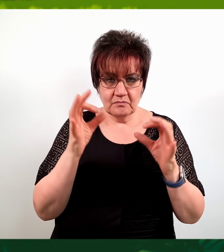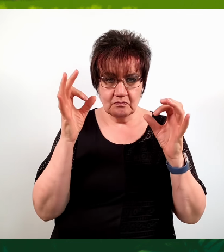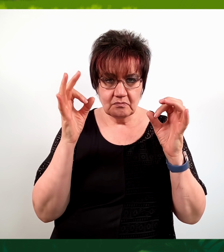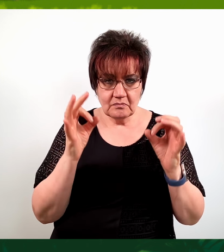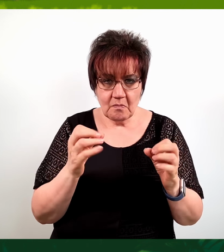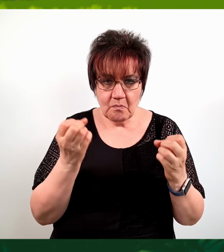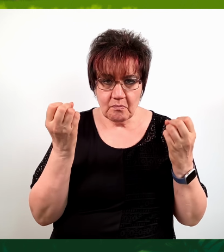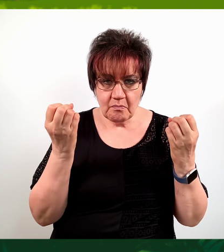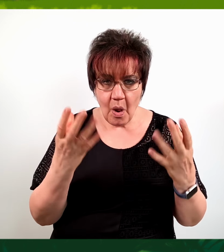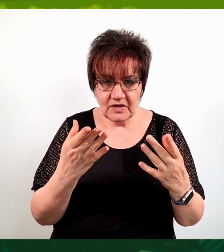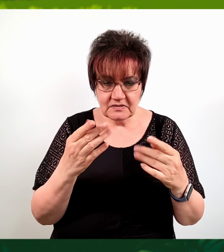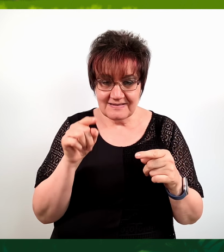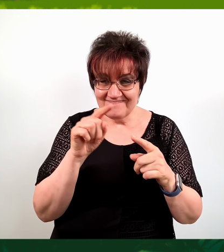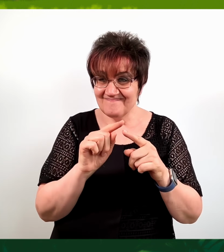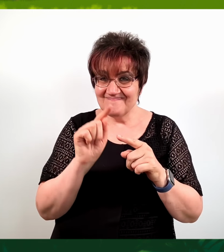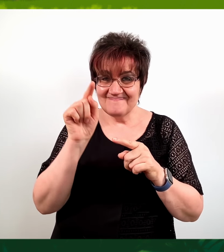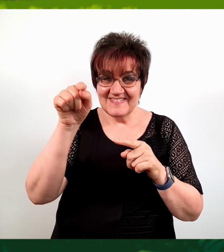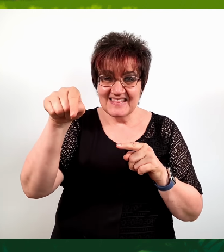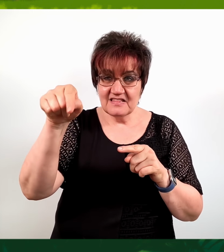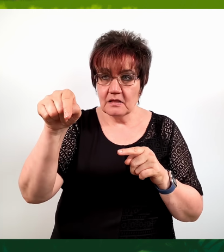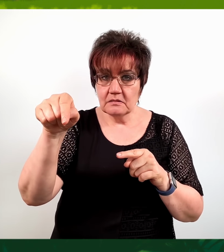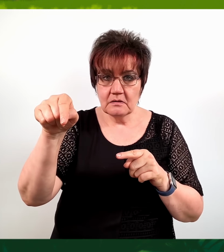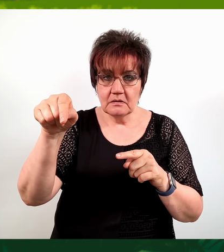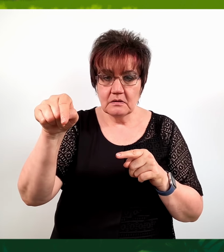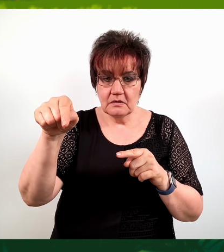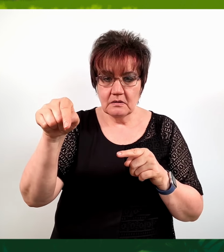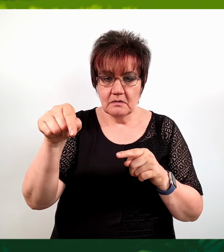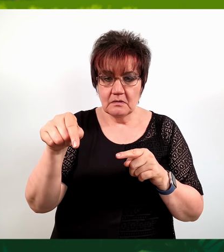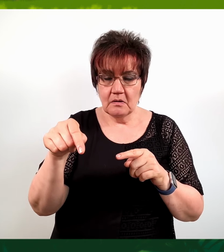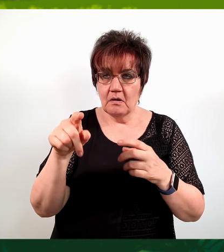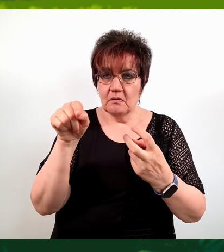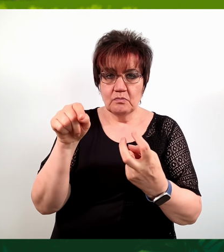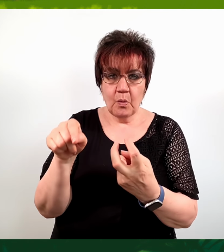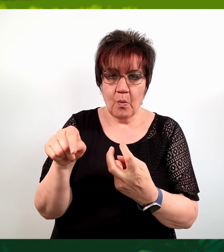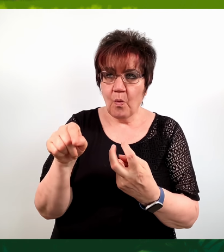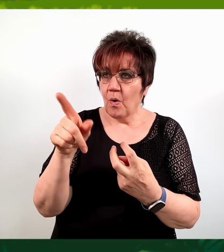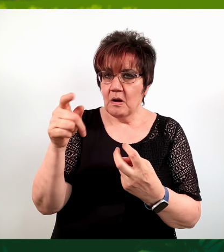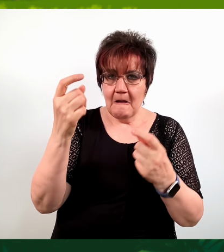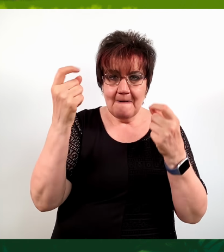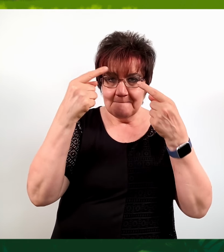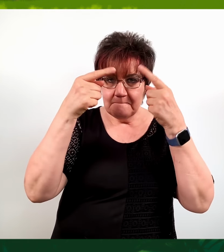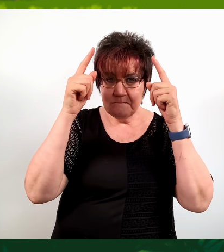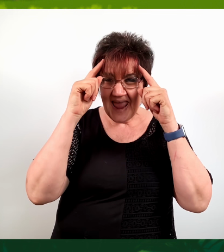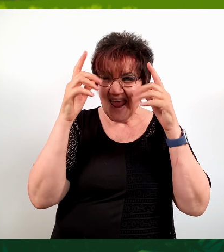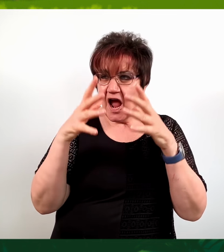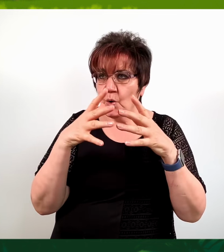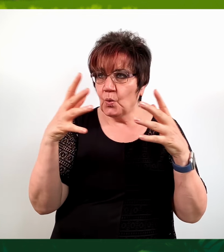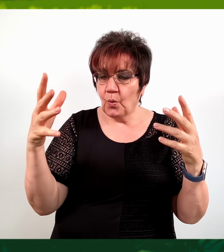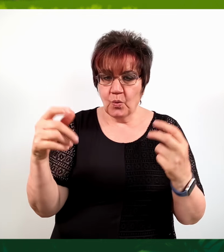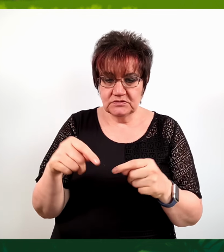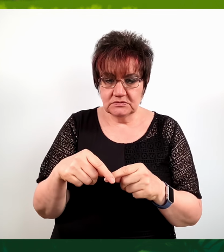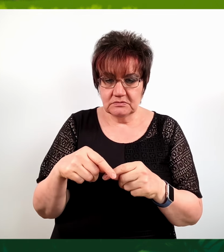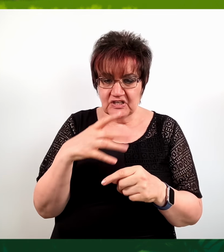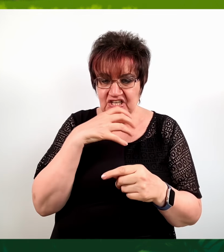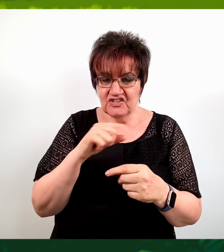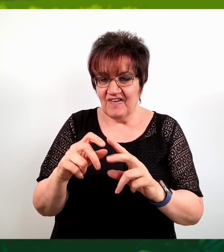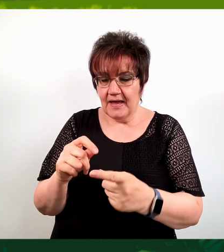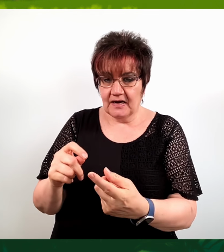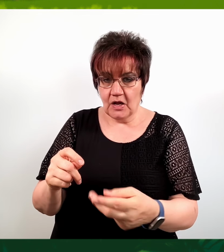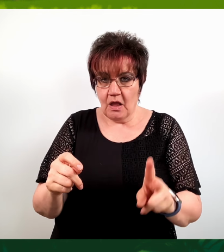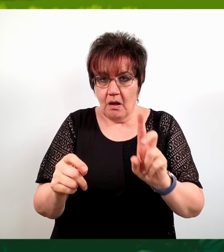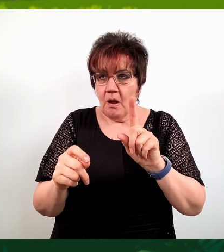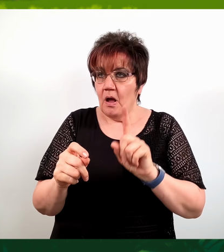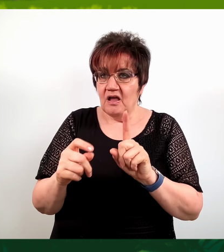Als plötzlich hinter ihm ein großer Bär auftauchte. Zutiefst erschrocken sprang der Zwerg auf